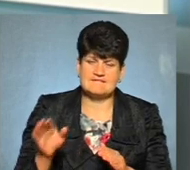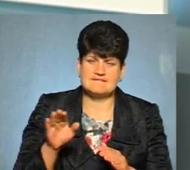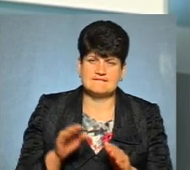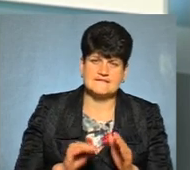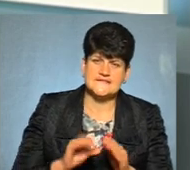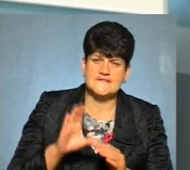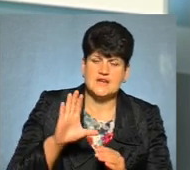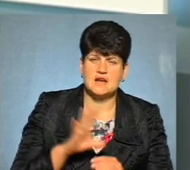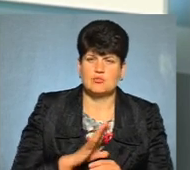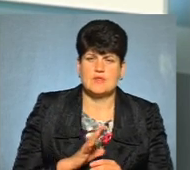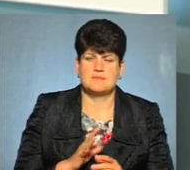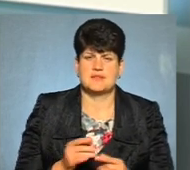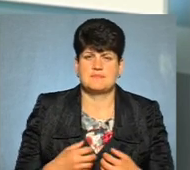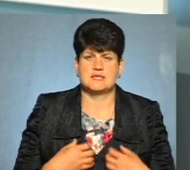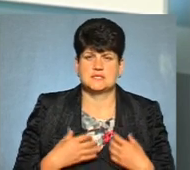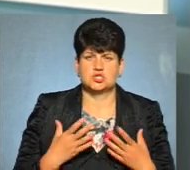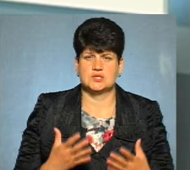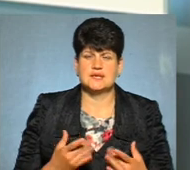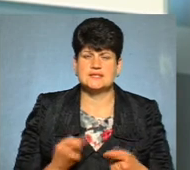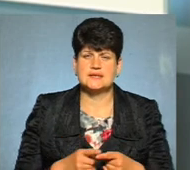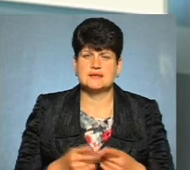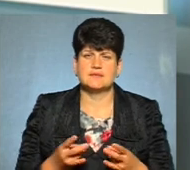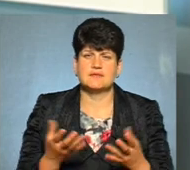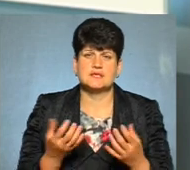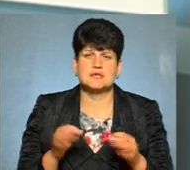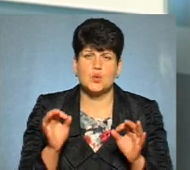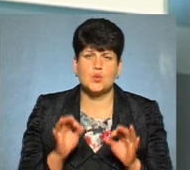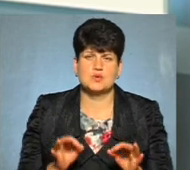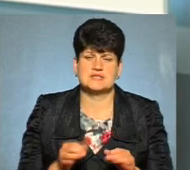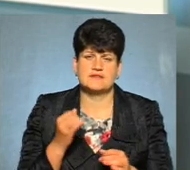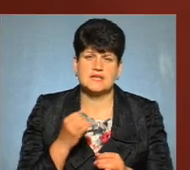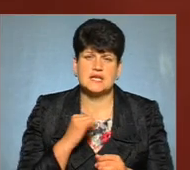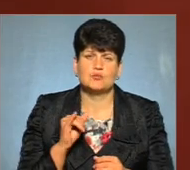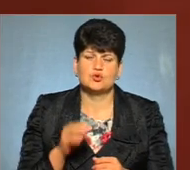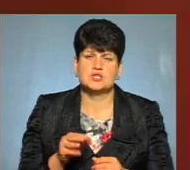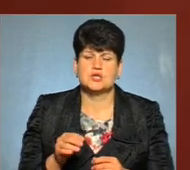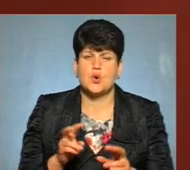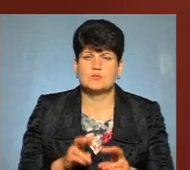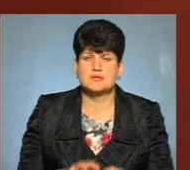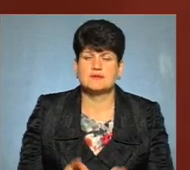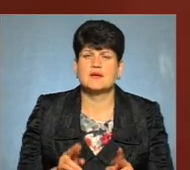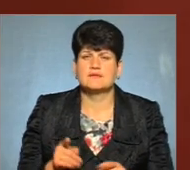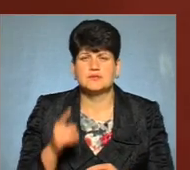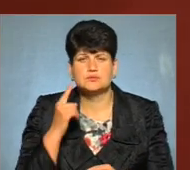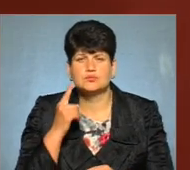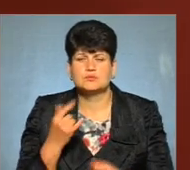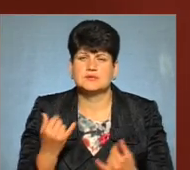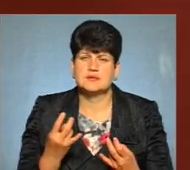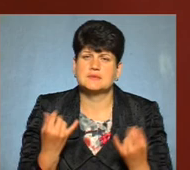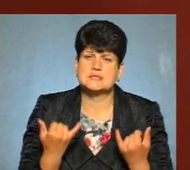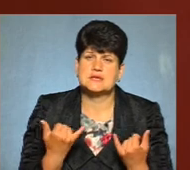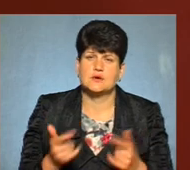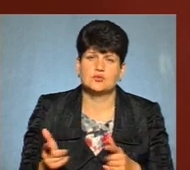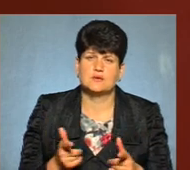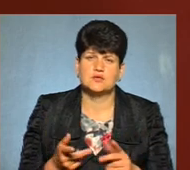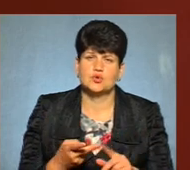з'ясувати тільки ближче до осені завдяки імунологічним обстеженням. А яким чином, на вашу думку, варто вже зараз готуватися до